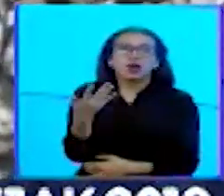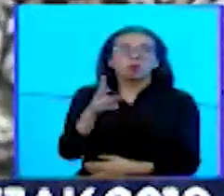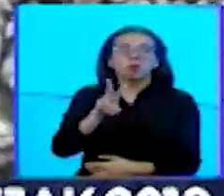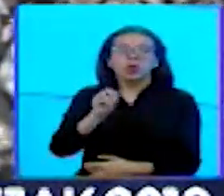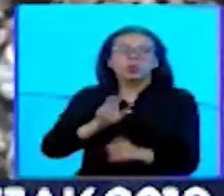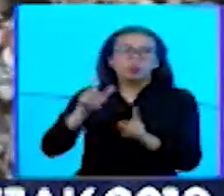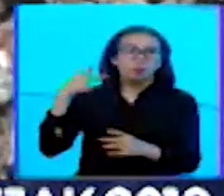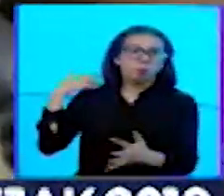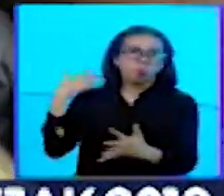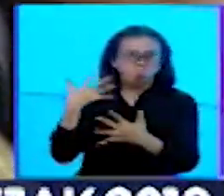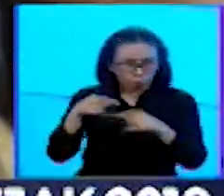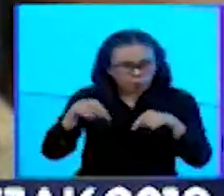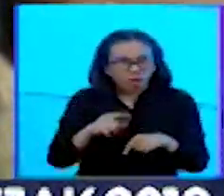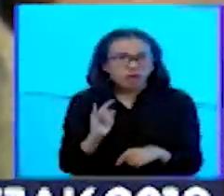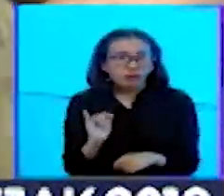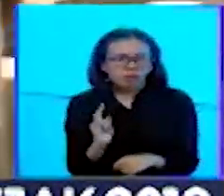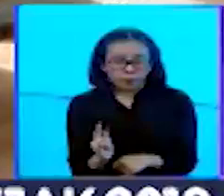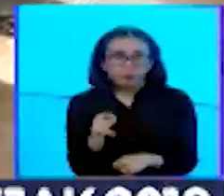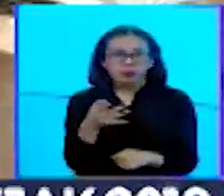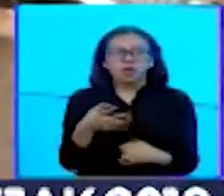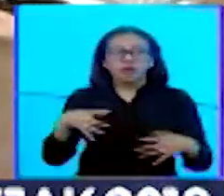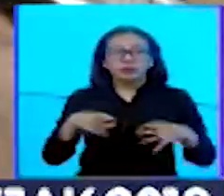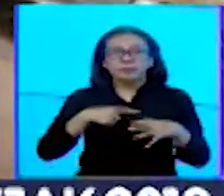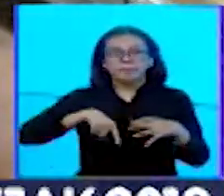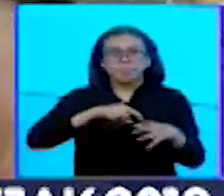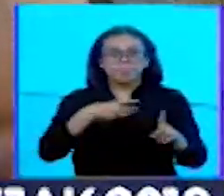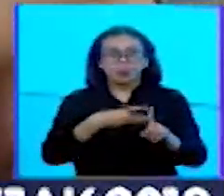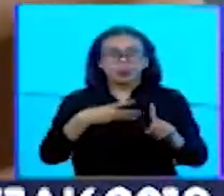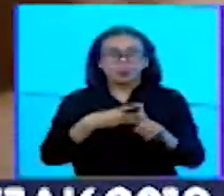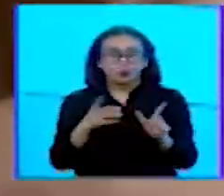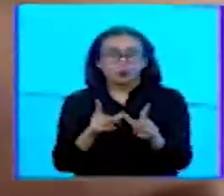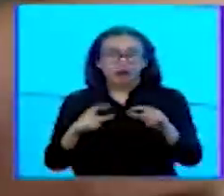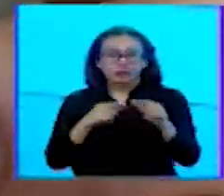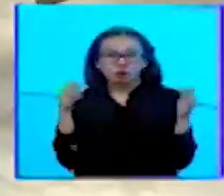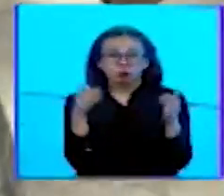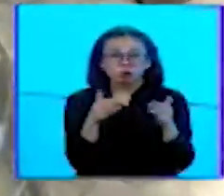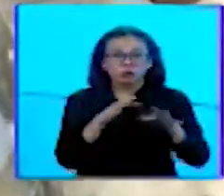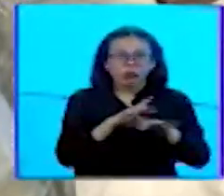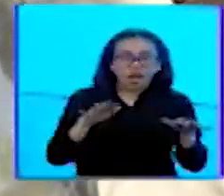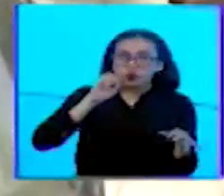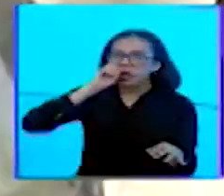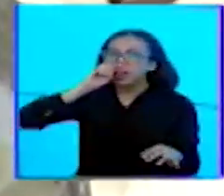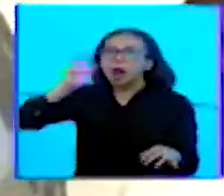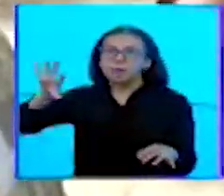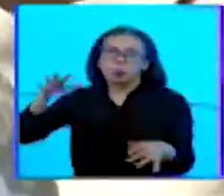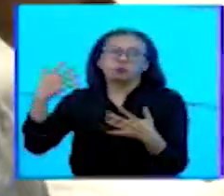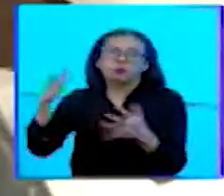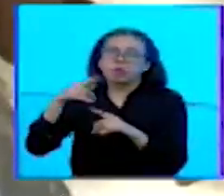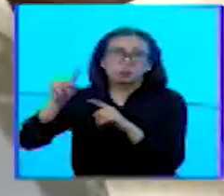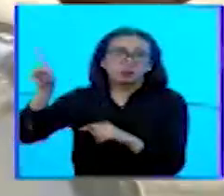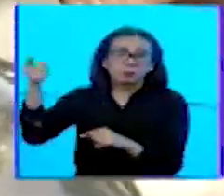Besar Wilayah Sungai Bengawan Solo BBWSBS juga telah melaporkan kepada pihak terkait, namun hingga kini belum ada